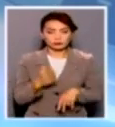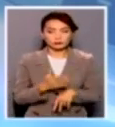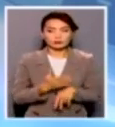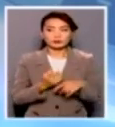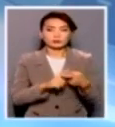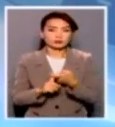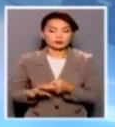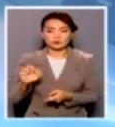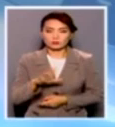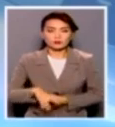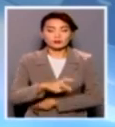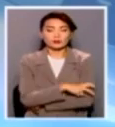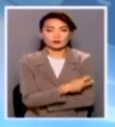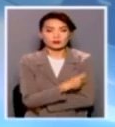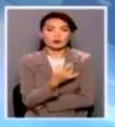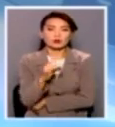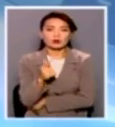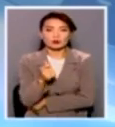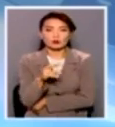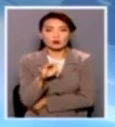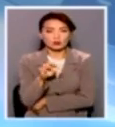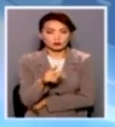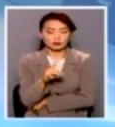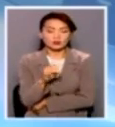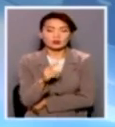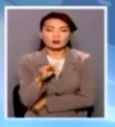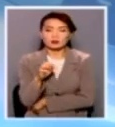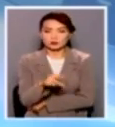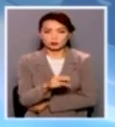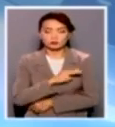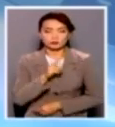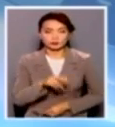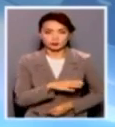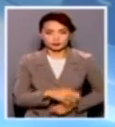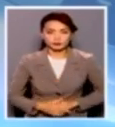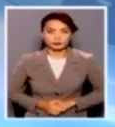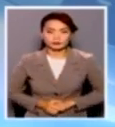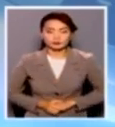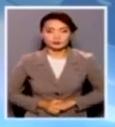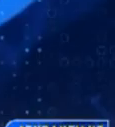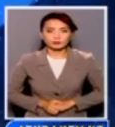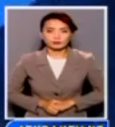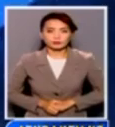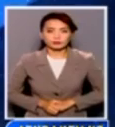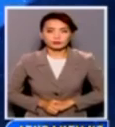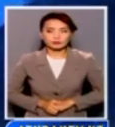Жұқпалы вирус облыстық аурухананың рентгенолог дәрігері Ғаділет Сұлтанғалиевті де арамыздан жұлып әкетті.